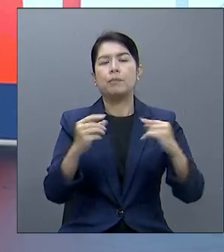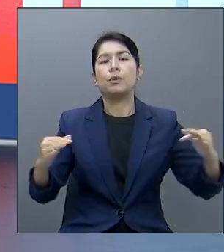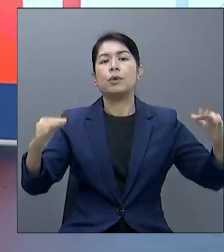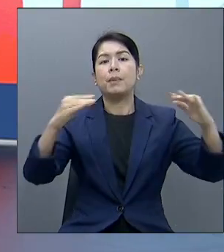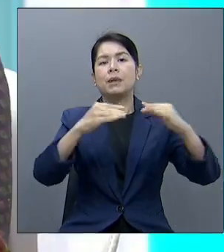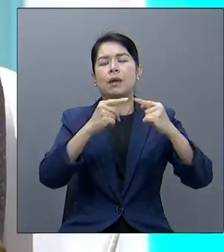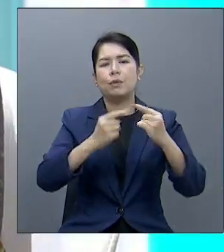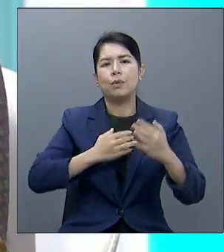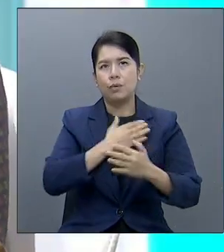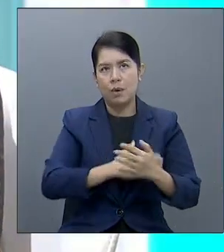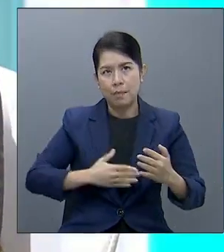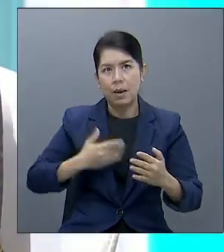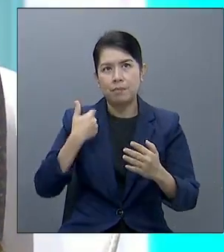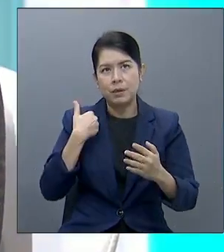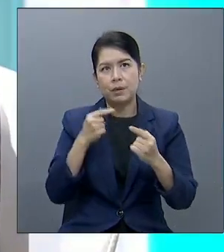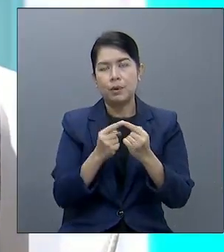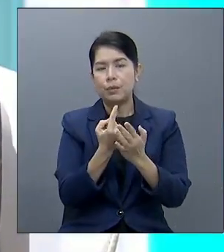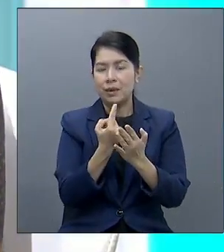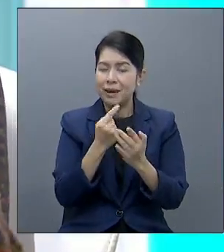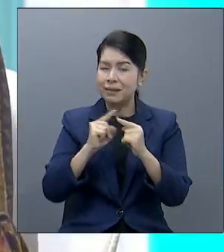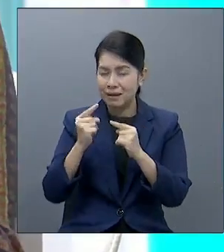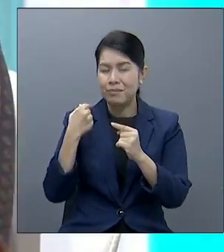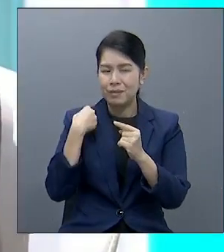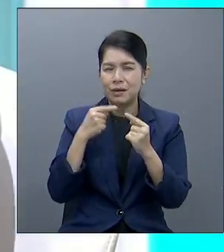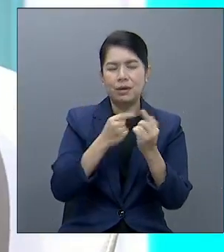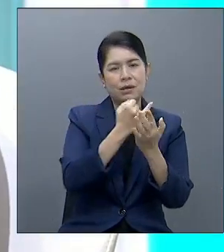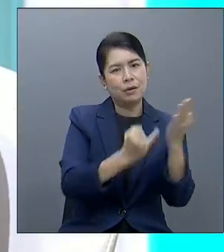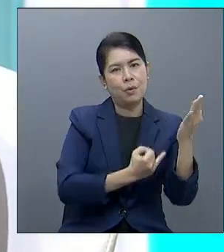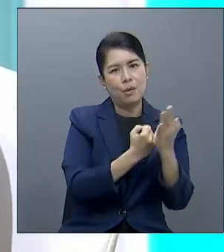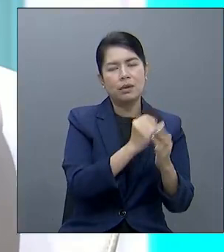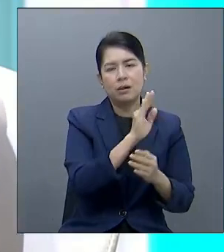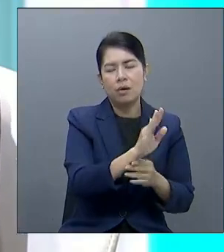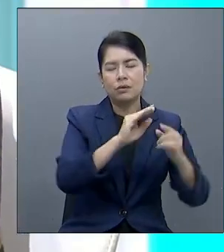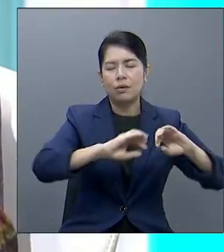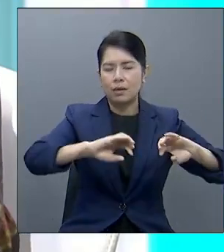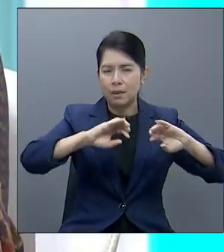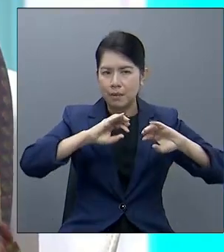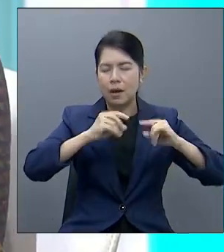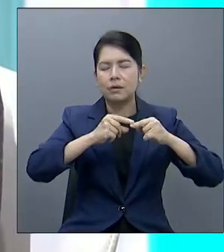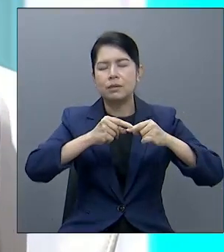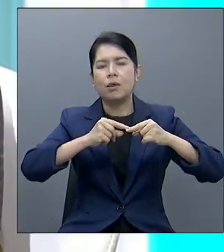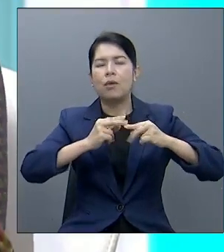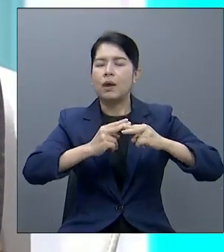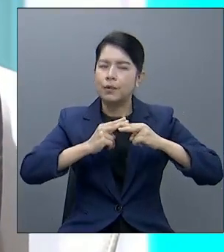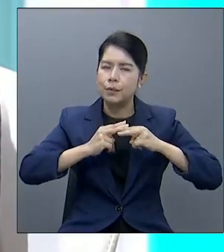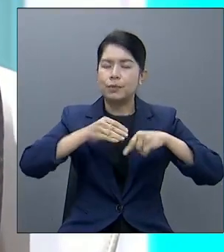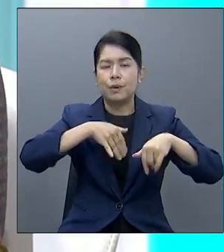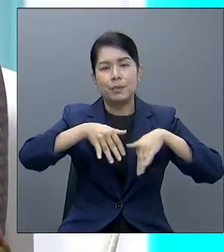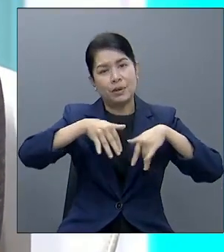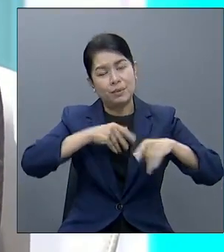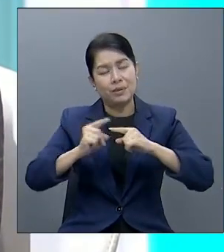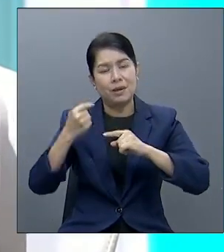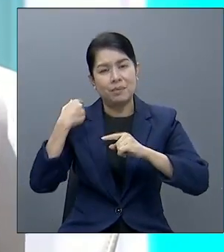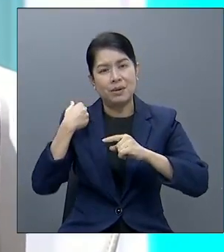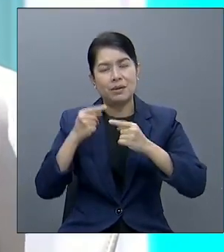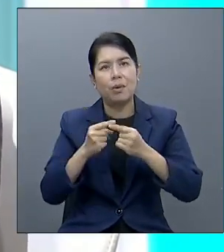กจังหวัดนะคะค่ะมาจากทุกจังหวัดเป็นทุกภาคีเครือข่ายมีทั้งภาครัฐภาคประชาสังคมภาคเอกชนแล้วในแต่ละห้องย่อยของเขาคนที่เข้าร่วมก็ส